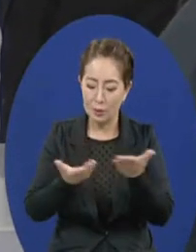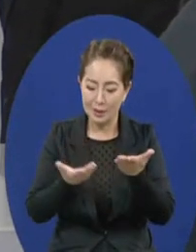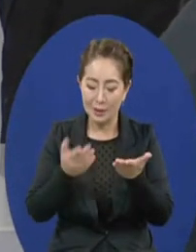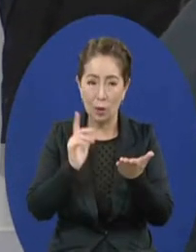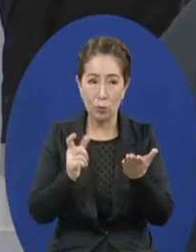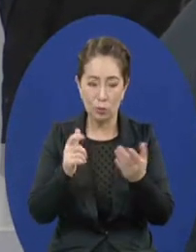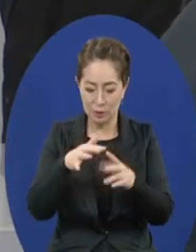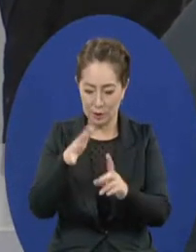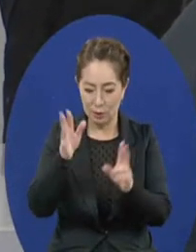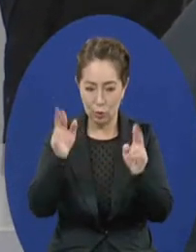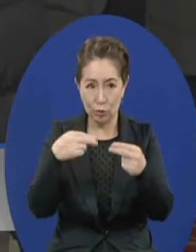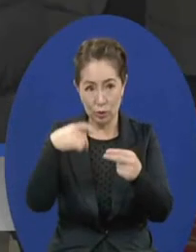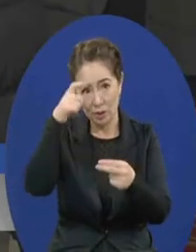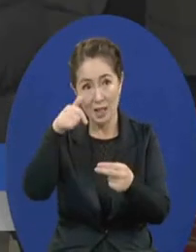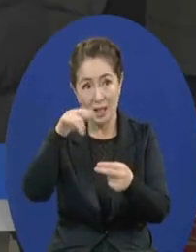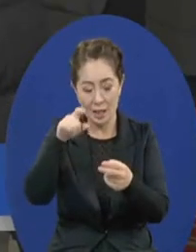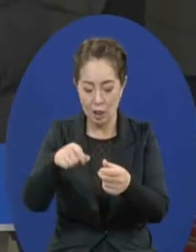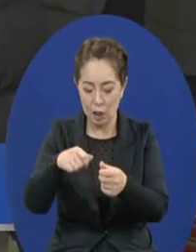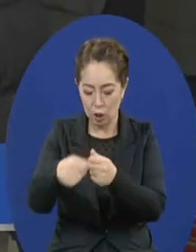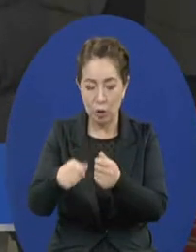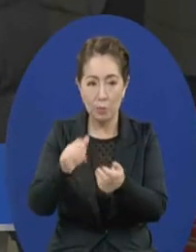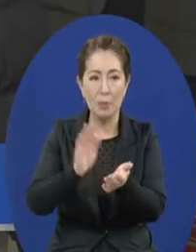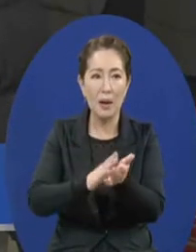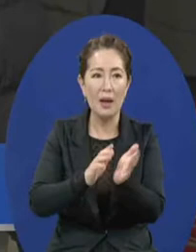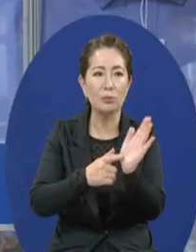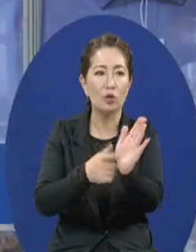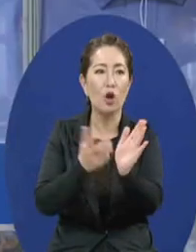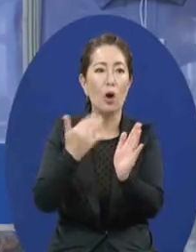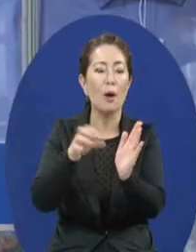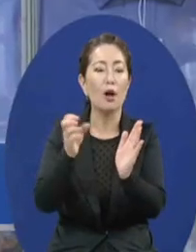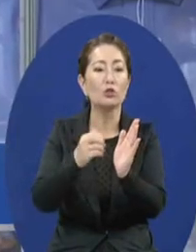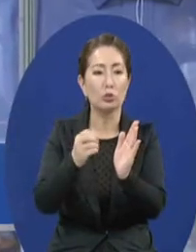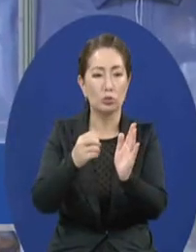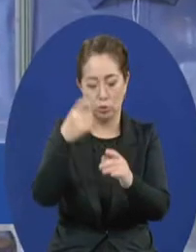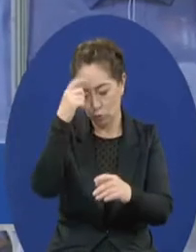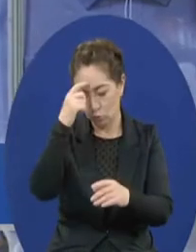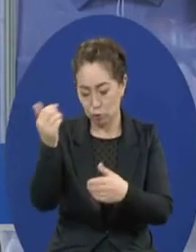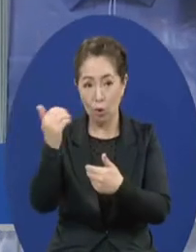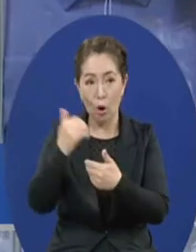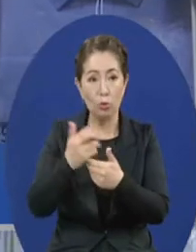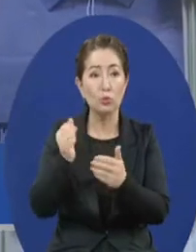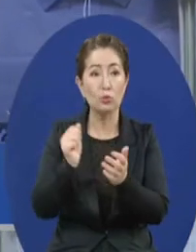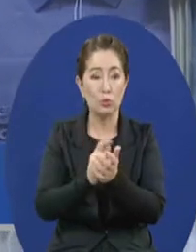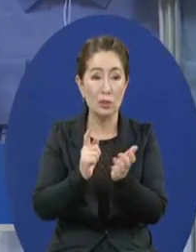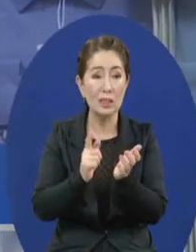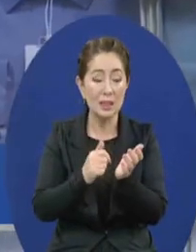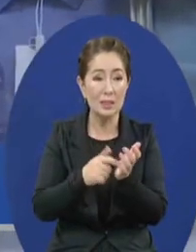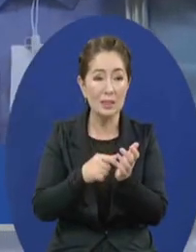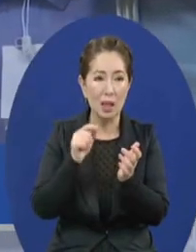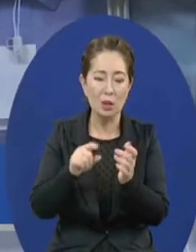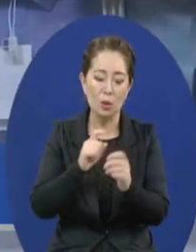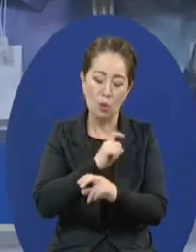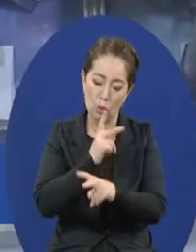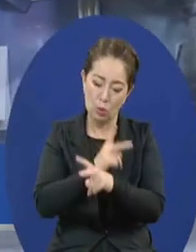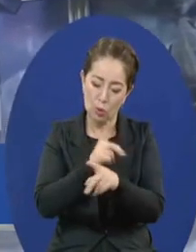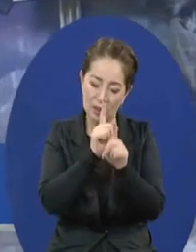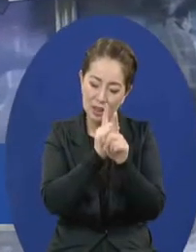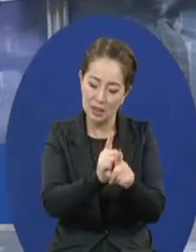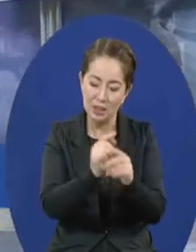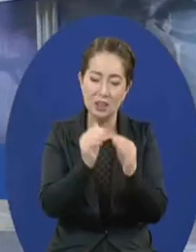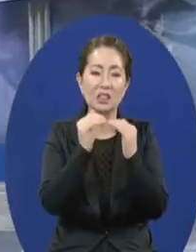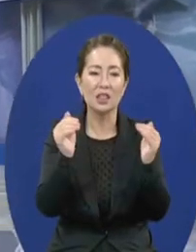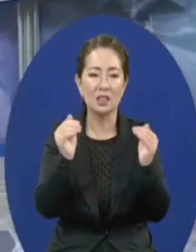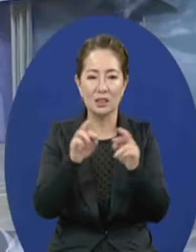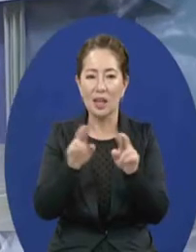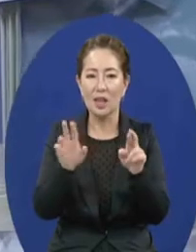үйлчлэгээ эрхлэгчдийн талбай түрээслэх гэрээнд заавал төлбөрийн баримт олгодог байх заалтыг түрээслүүлэгч оруулж өгөх нь чухал байна. Энэ нь хуулийн хэрэгжилт